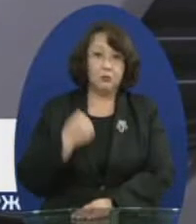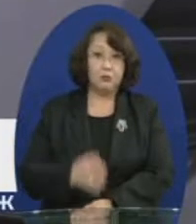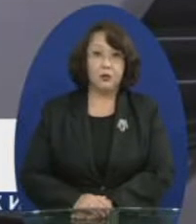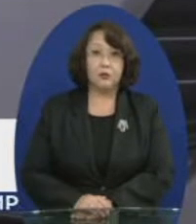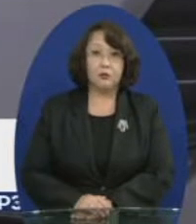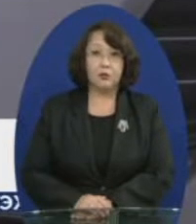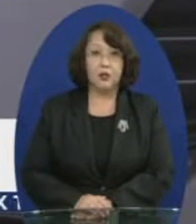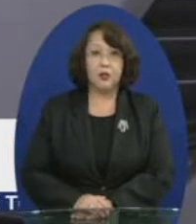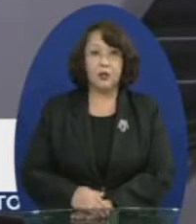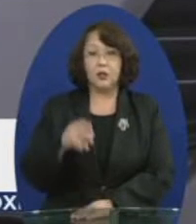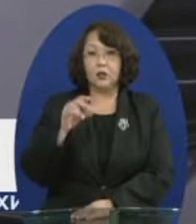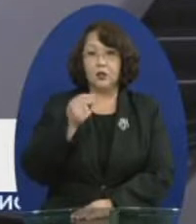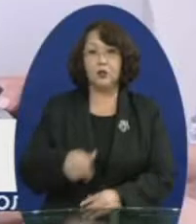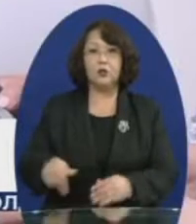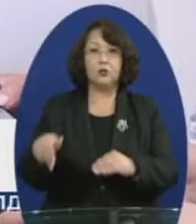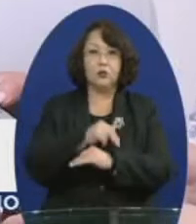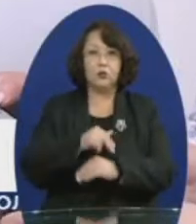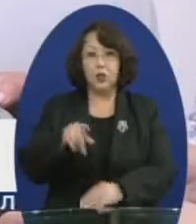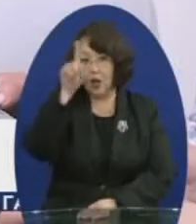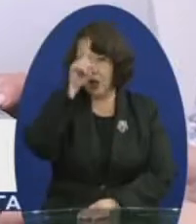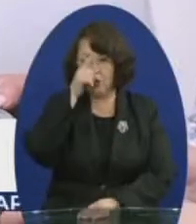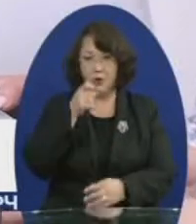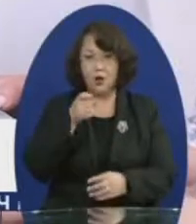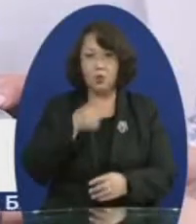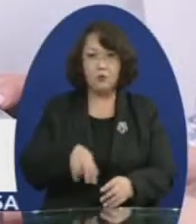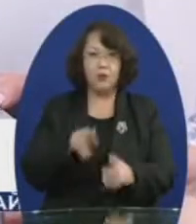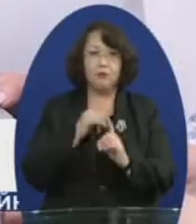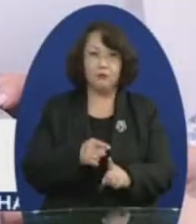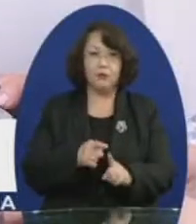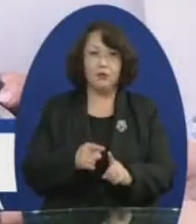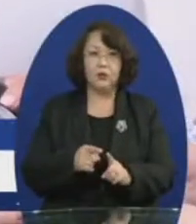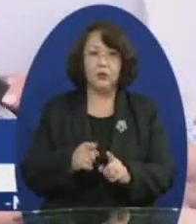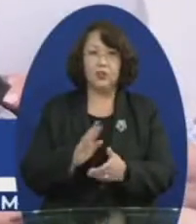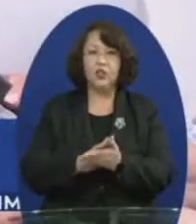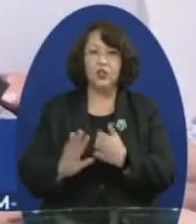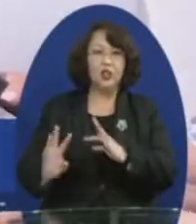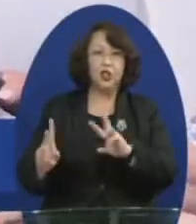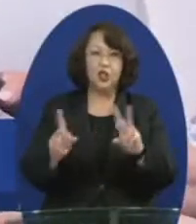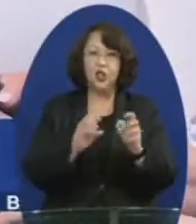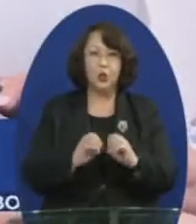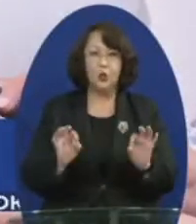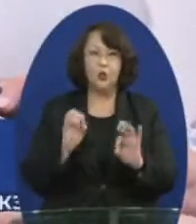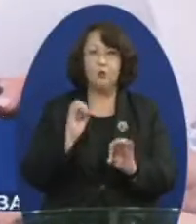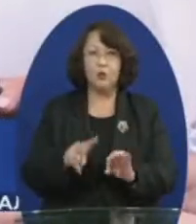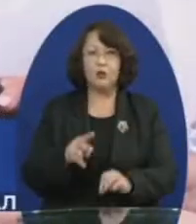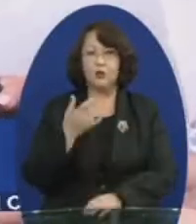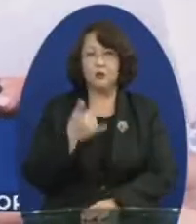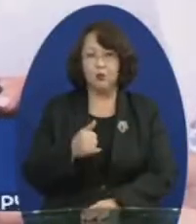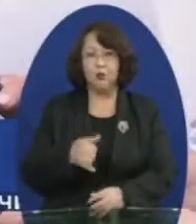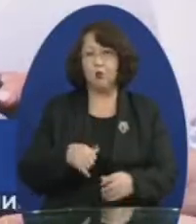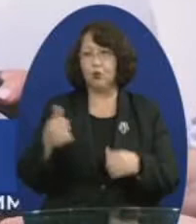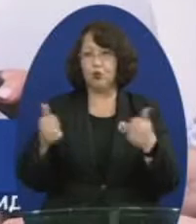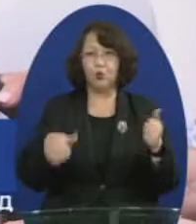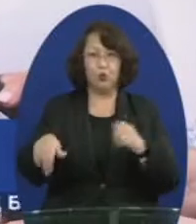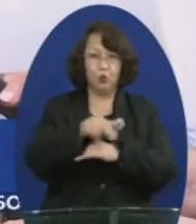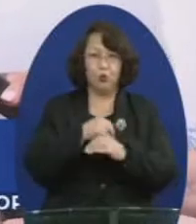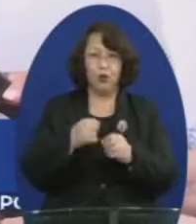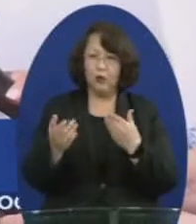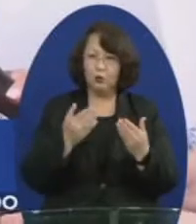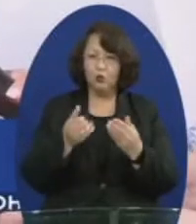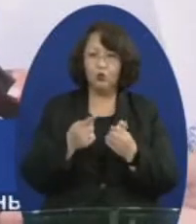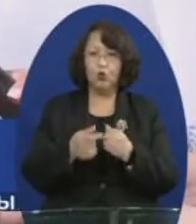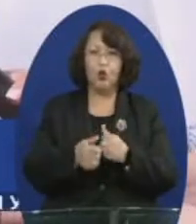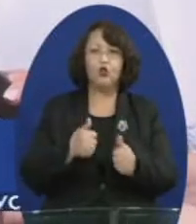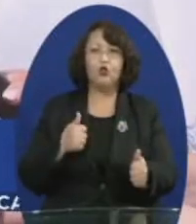байжээ. Чингэлтэй дүүргийн хувьд бол эрүүл мэндийнхаа чиглэлийнхээ амиг өөдөхдөхгүй бол бас жоохон зарим талаар бол бусад дүүргэд харьцуулах бас тоглолт